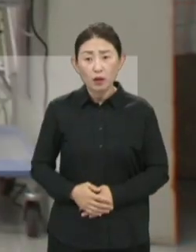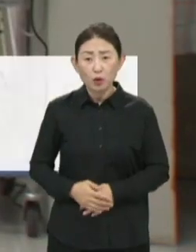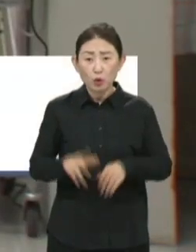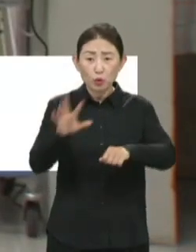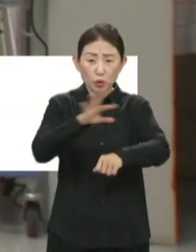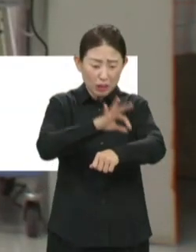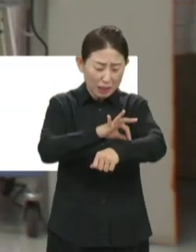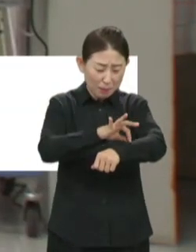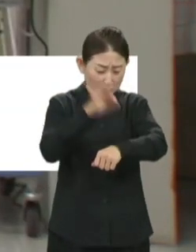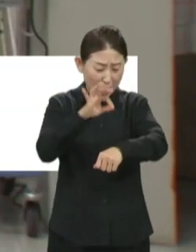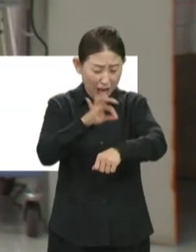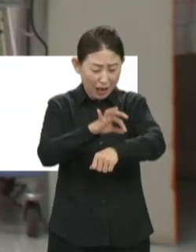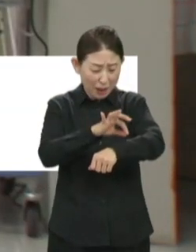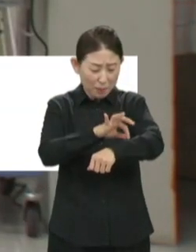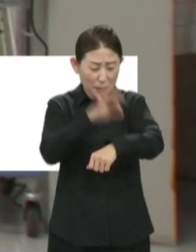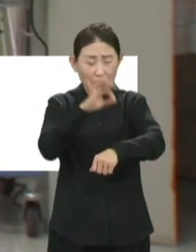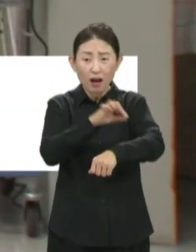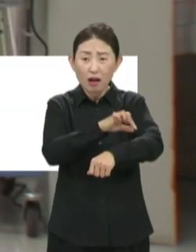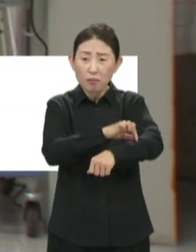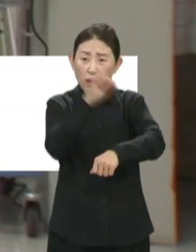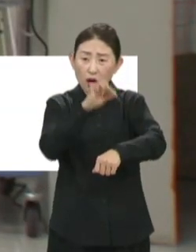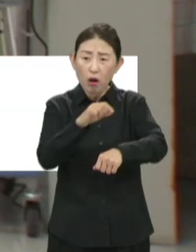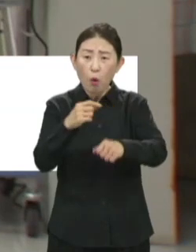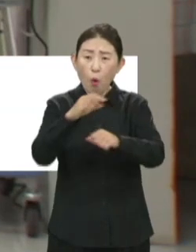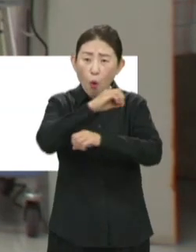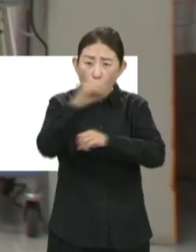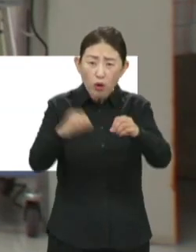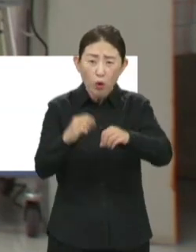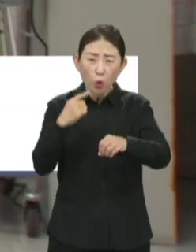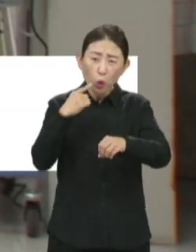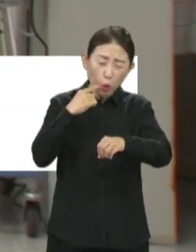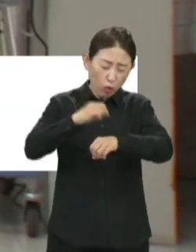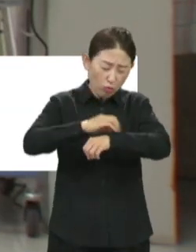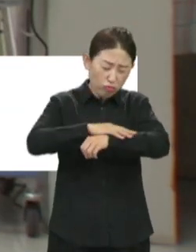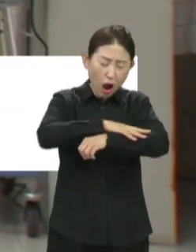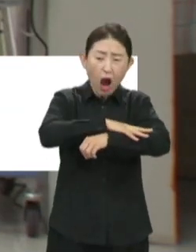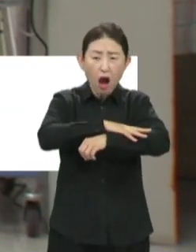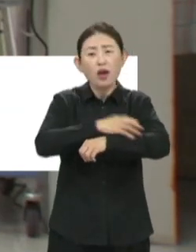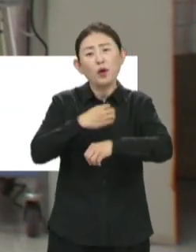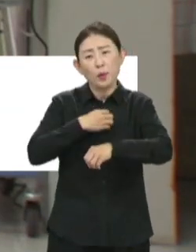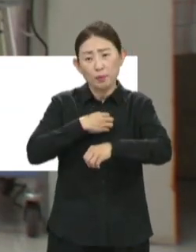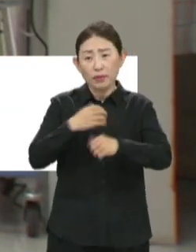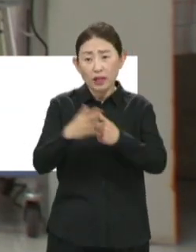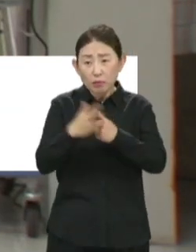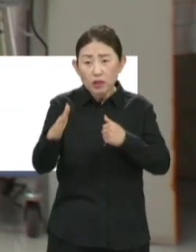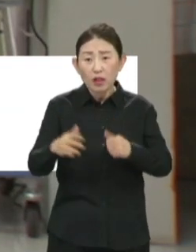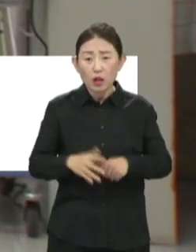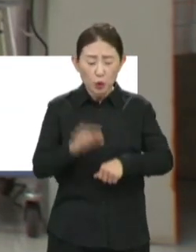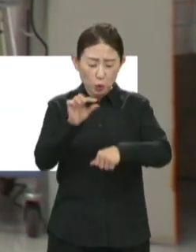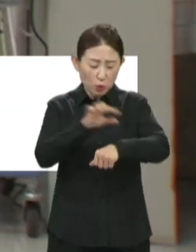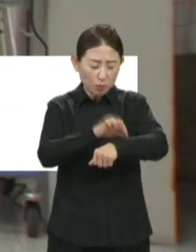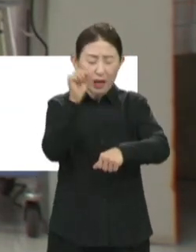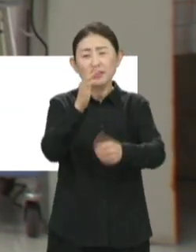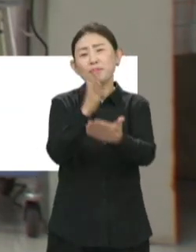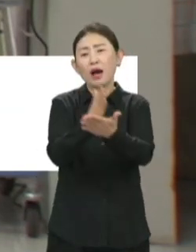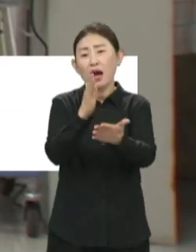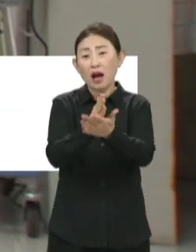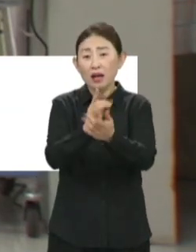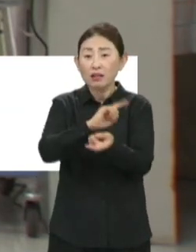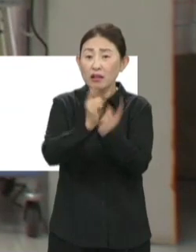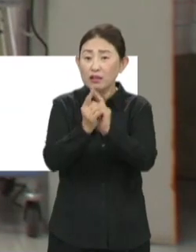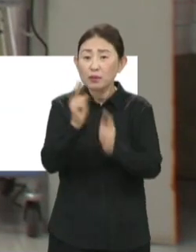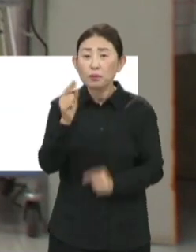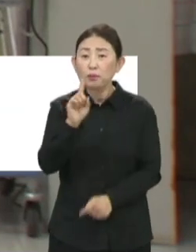떼어나게 되면 갑자기 떼어나는 것 때문에 생기는 이제 독성이 유발되는 경우도 있을 수 있고요. 그러다 보니까 손으로 떼어내는 것은 좀